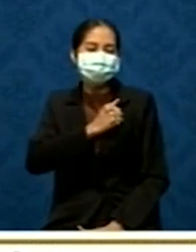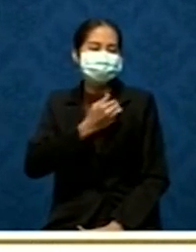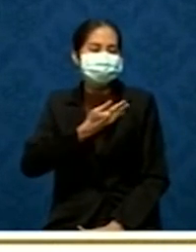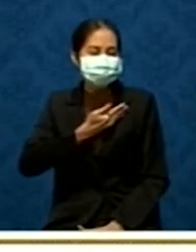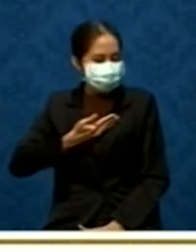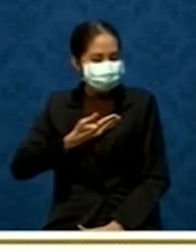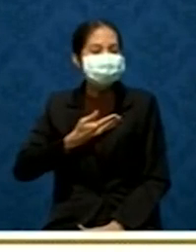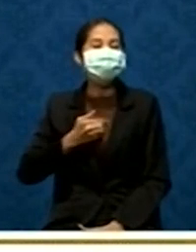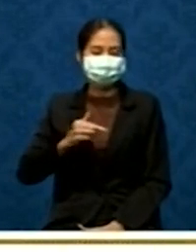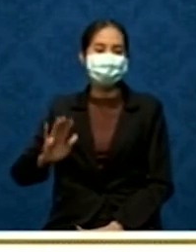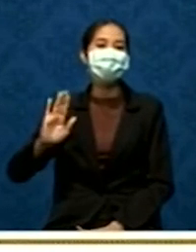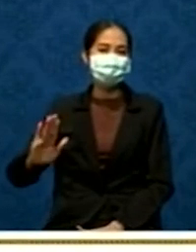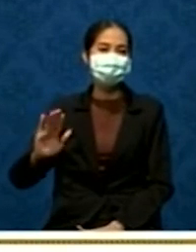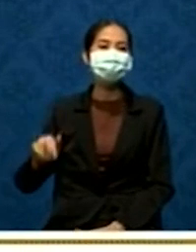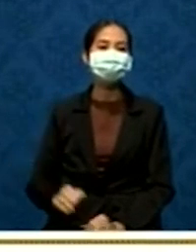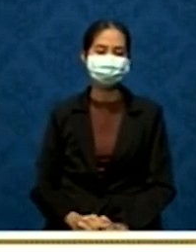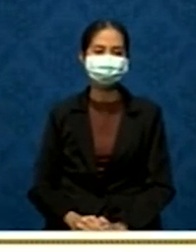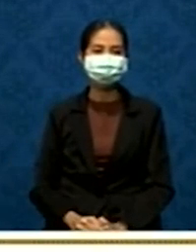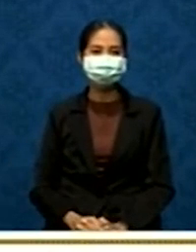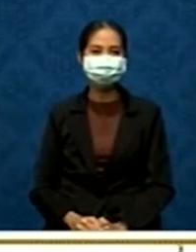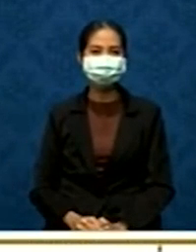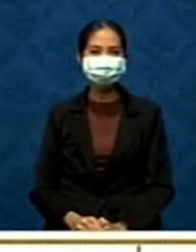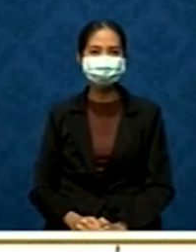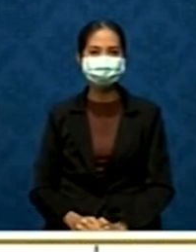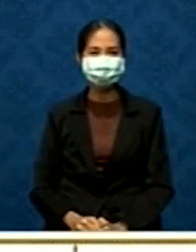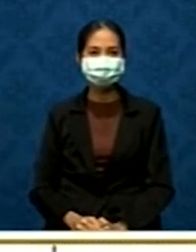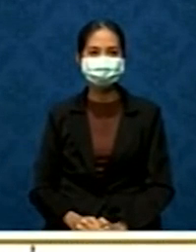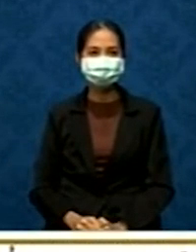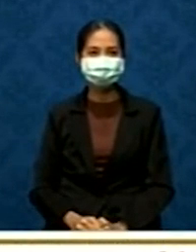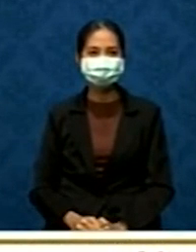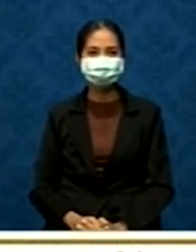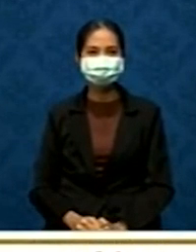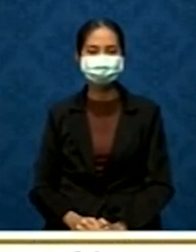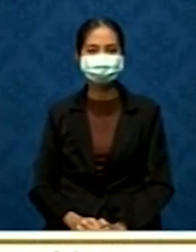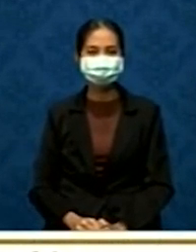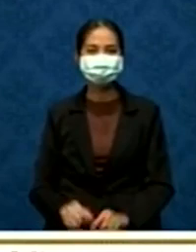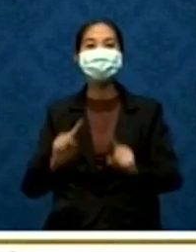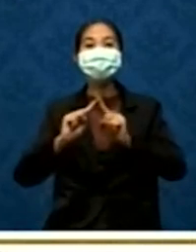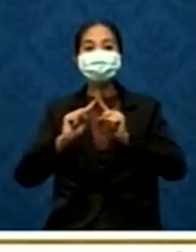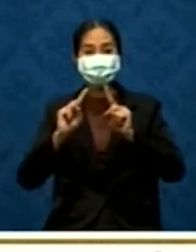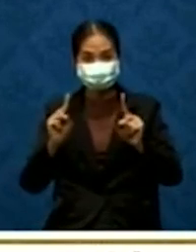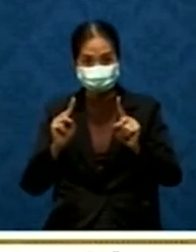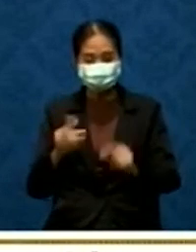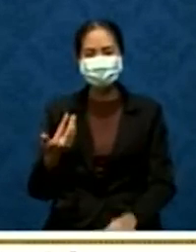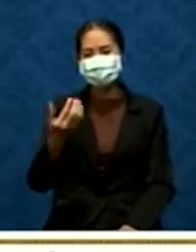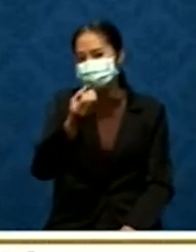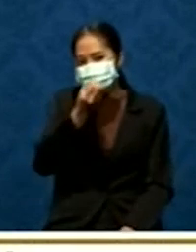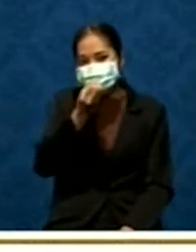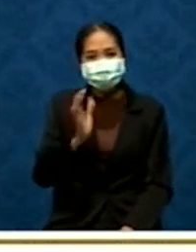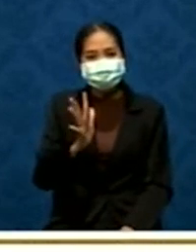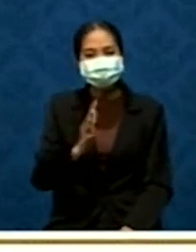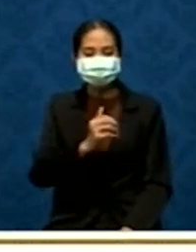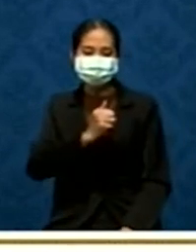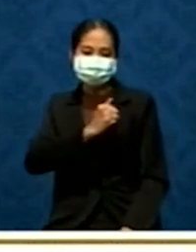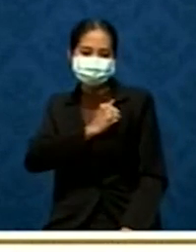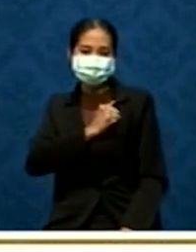าจริงเอาจังของน้องทั้งสองคนนี้แต่ในกรณีการอดอาหารก็ยังมีอีกคนหนึ่งนะครับต้องเรียนเพิ่ม